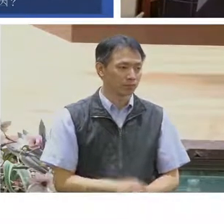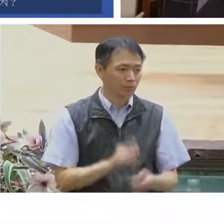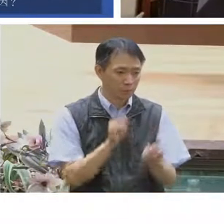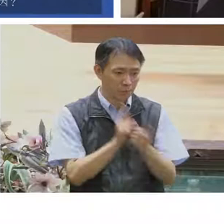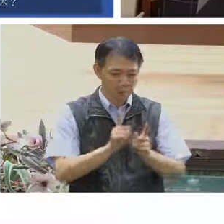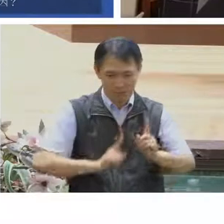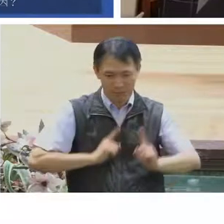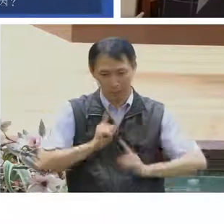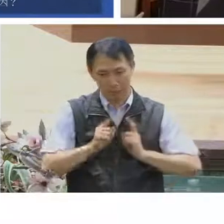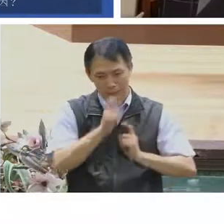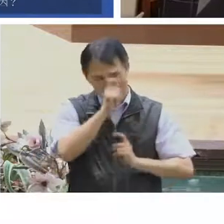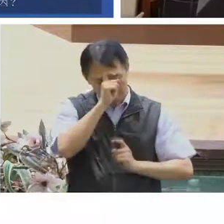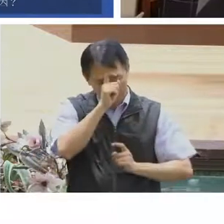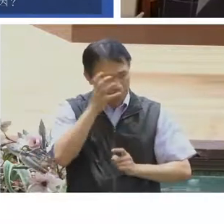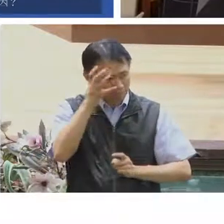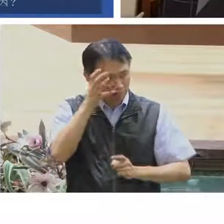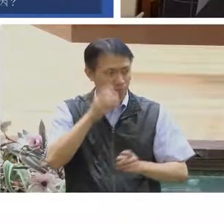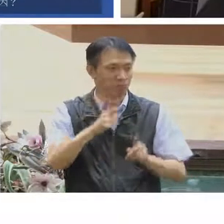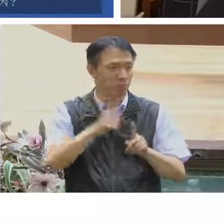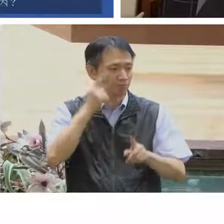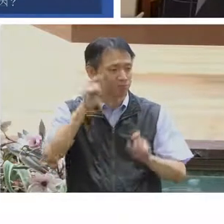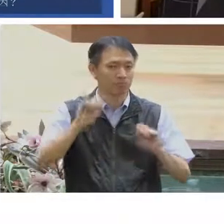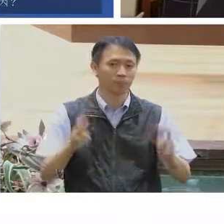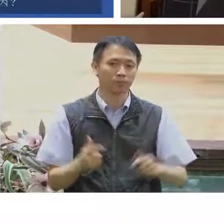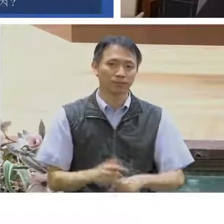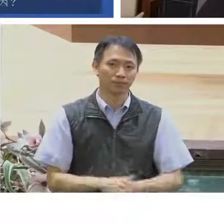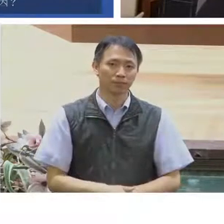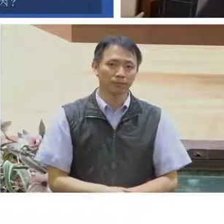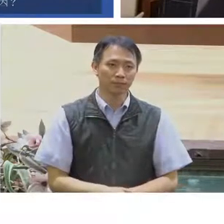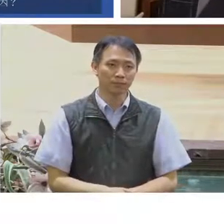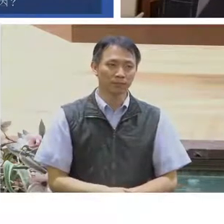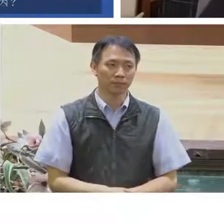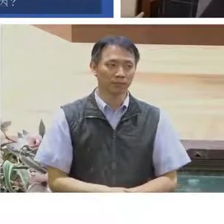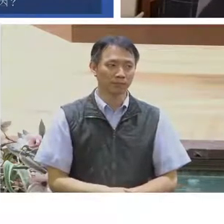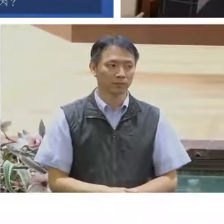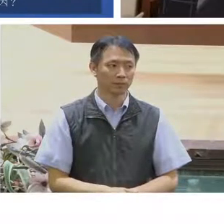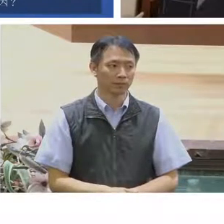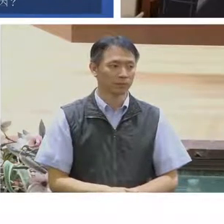的这个追求的概念是不同。